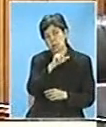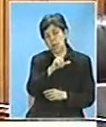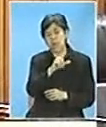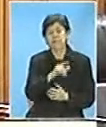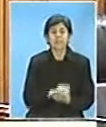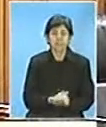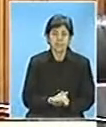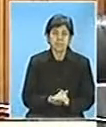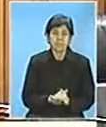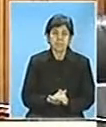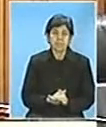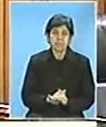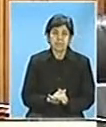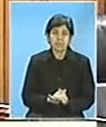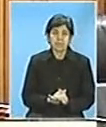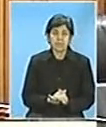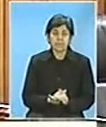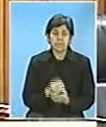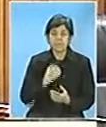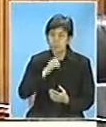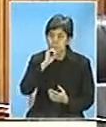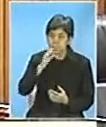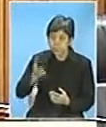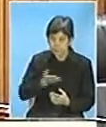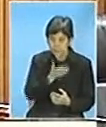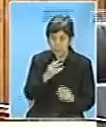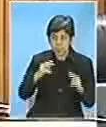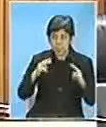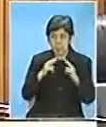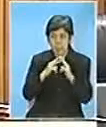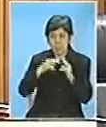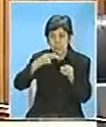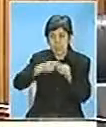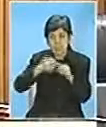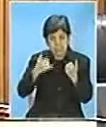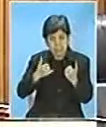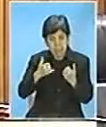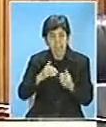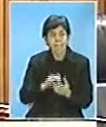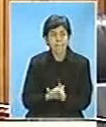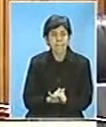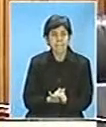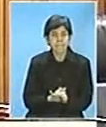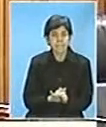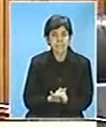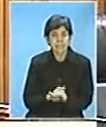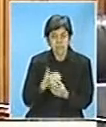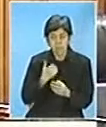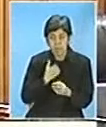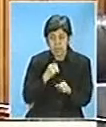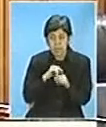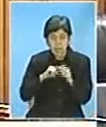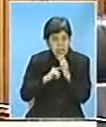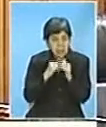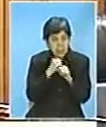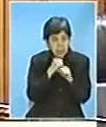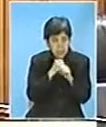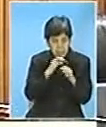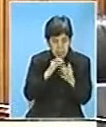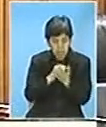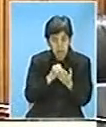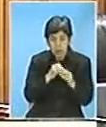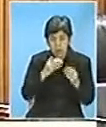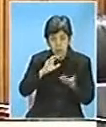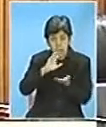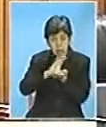รียนในที่ประชุมนี้นะครับคือกระทรวงพลังงานเนี่ยตอนนี้ณวันนี้นะครับก็เริ่มทยอยลดนะครับการชดเช